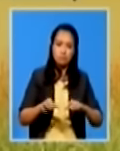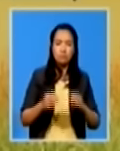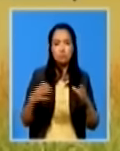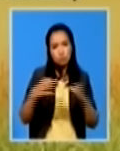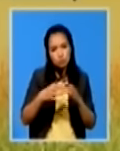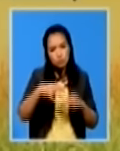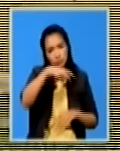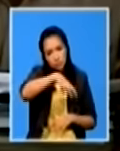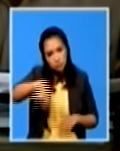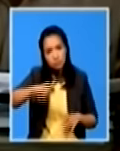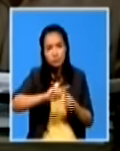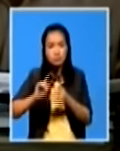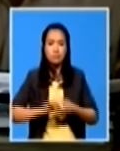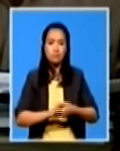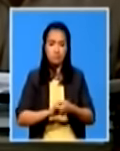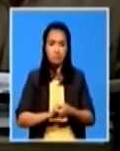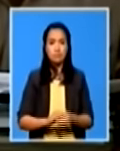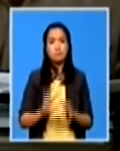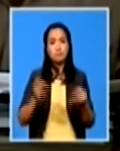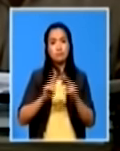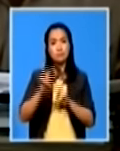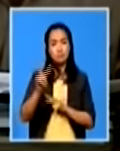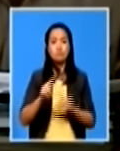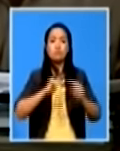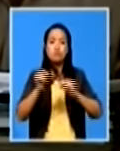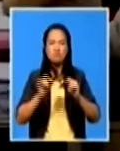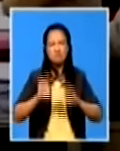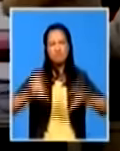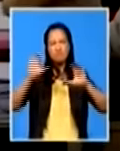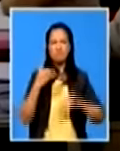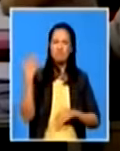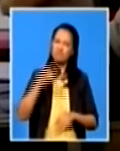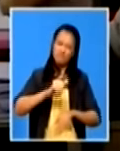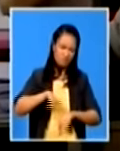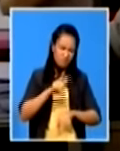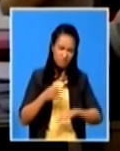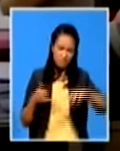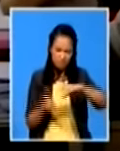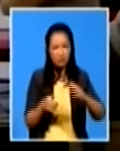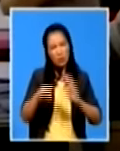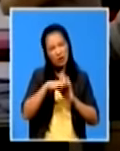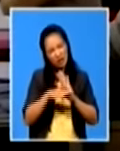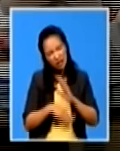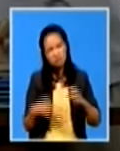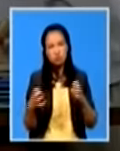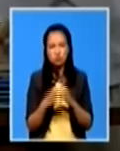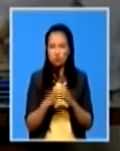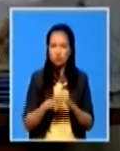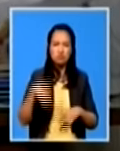ข้องในเรื่องที่2ในการติดต่อราชการที่ผ่านมาใช้เวลามากขั้นตอนยุ่งยากและยุ่งเหยิ